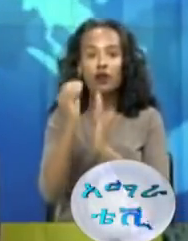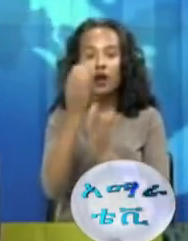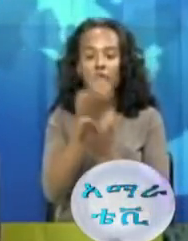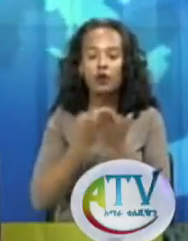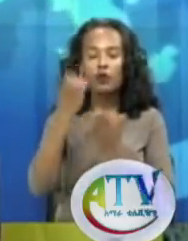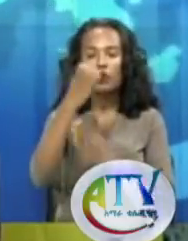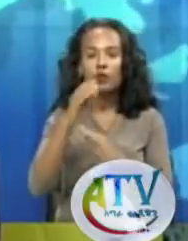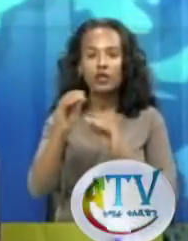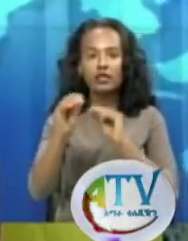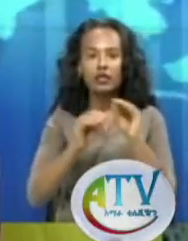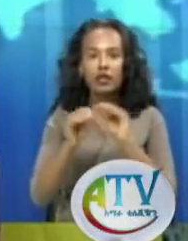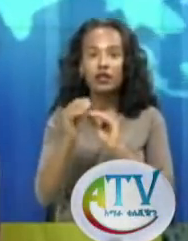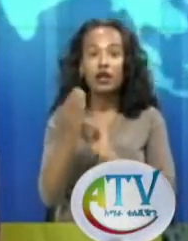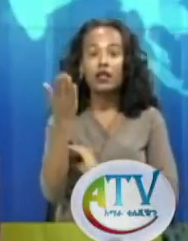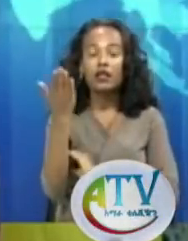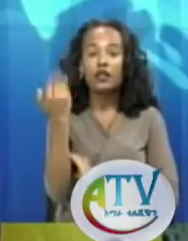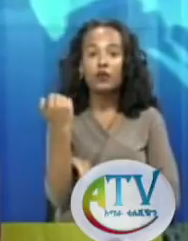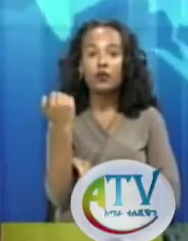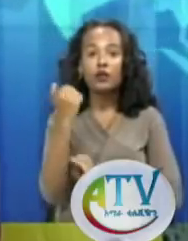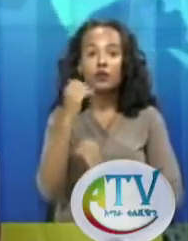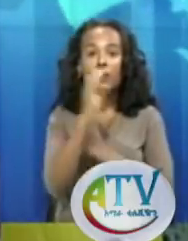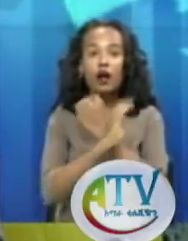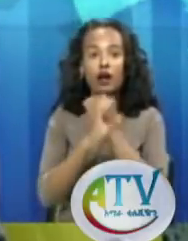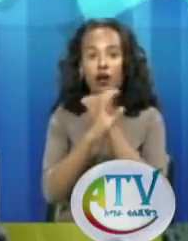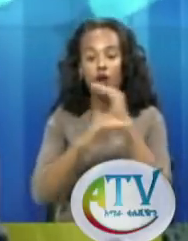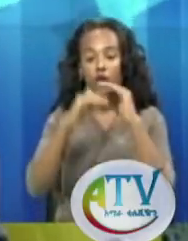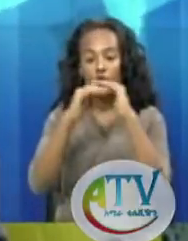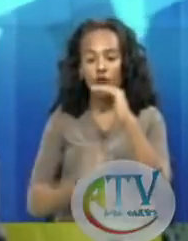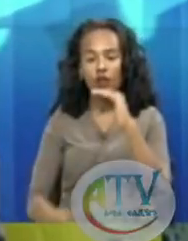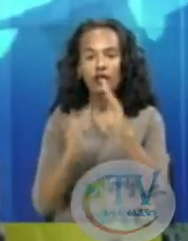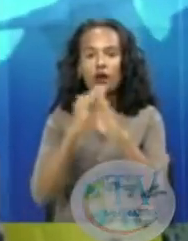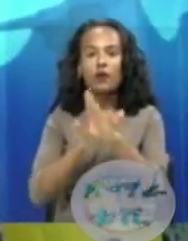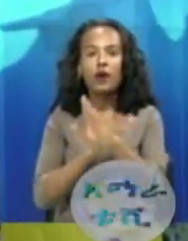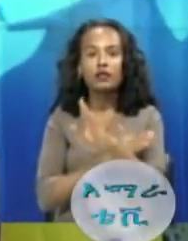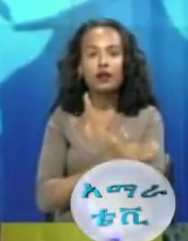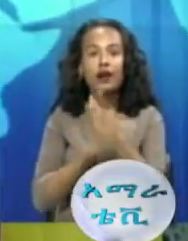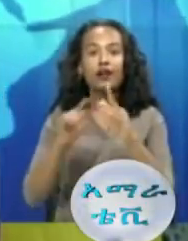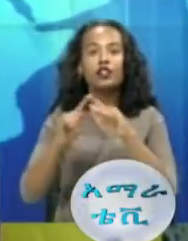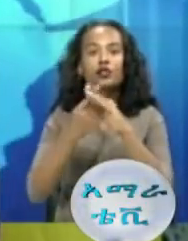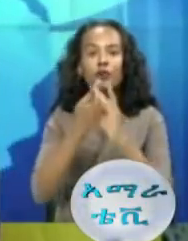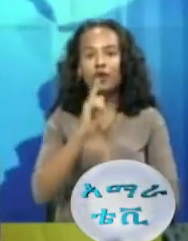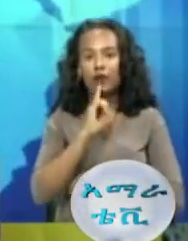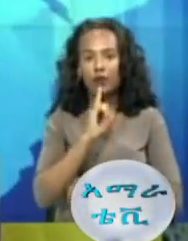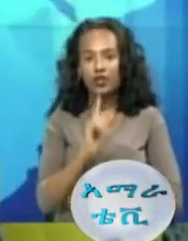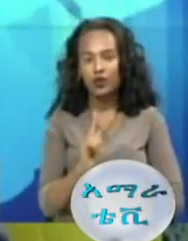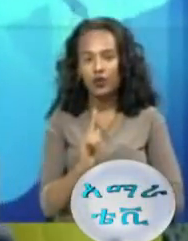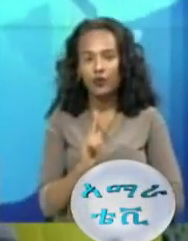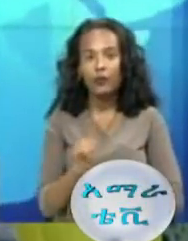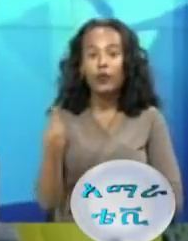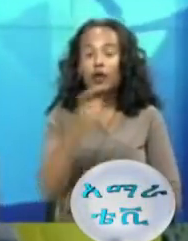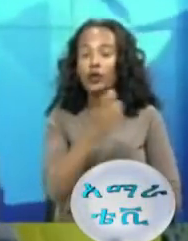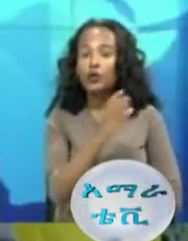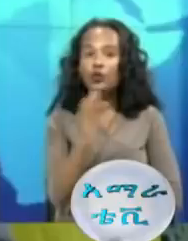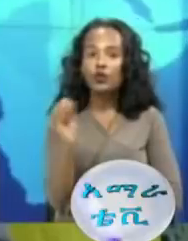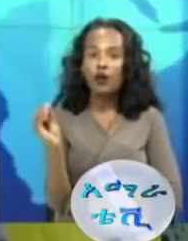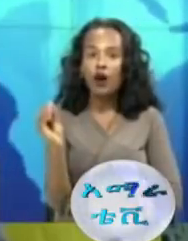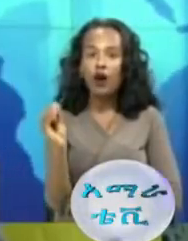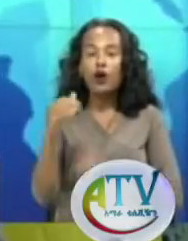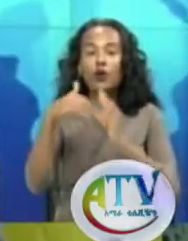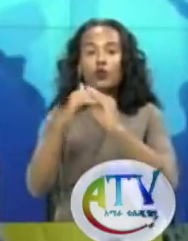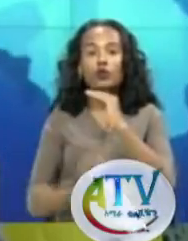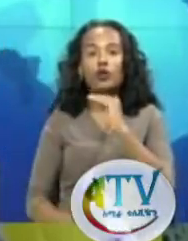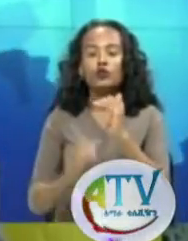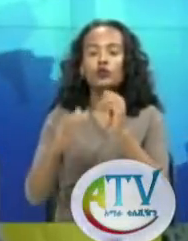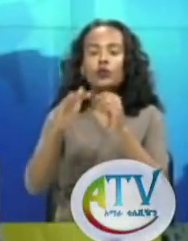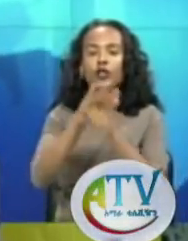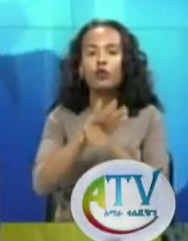እንቅስቃሴ የነበረብንን ሀገራዊ ጉድለት ማስተካከል የጀመርንበት ነው። ይሁንና ጉድለቱን